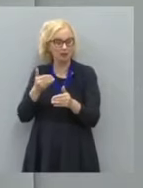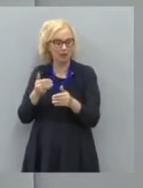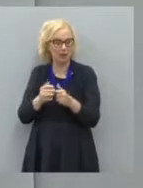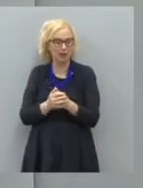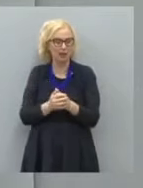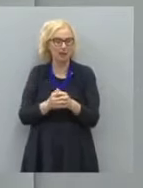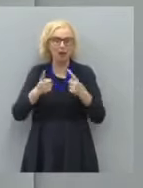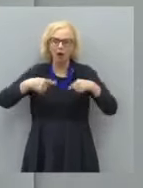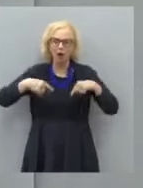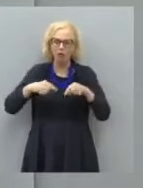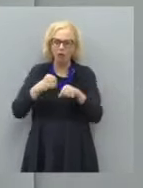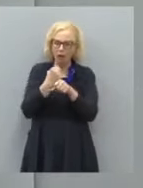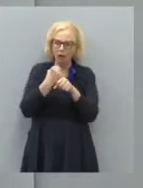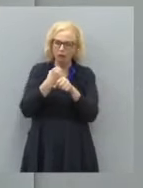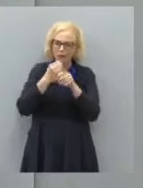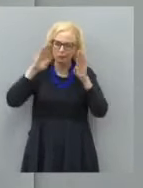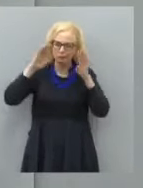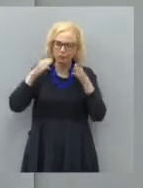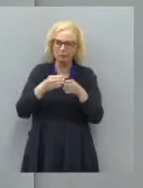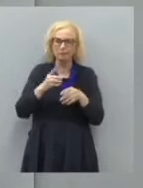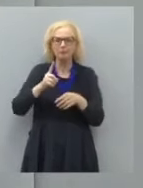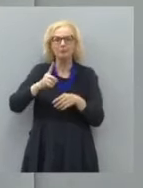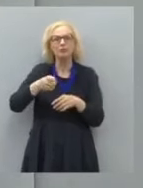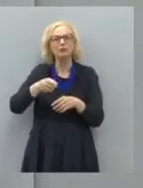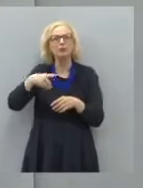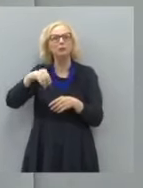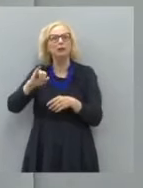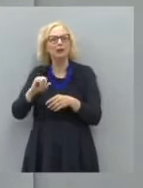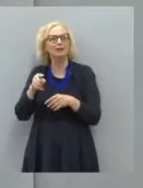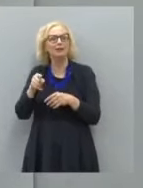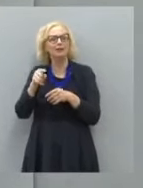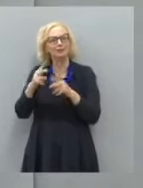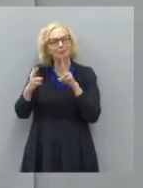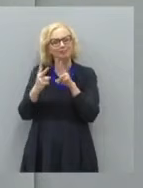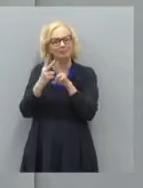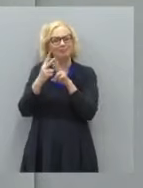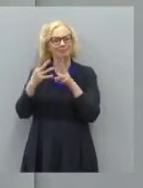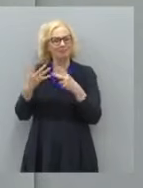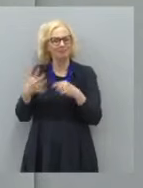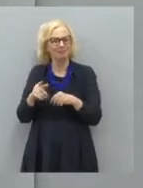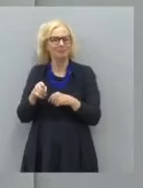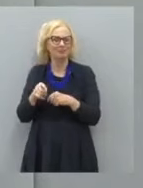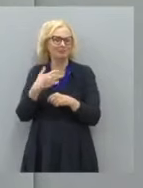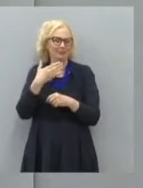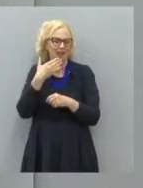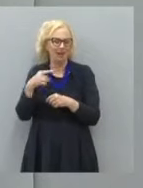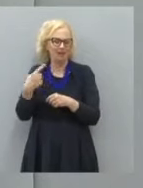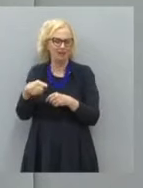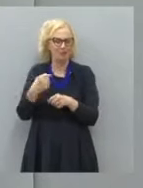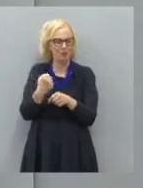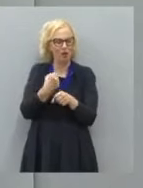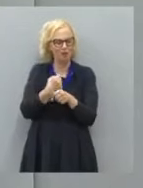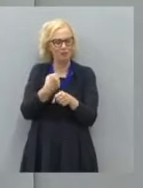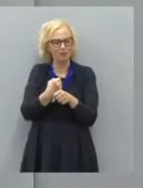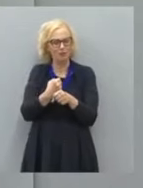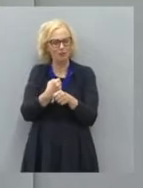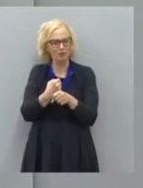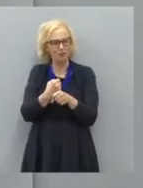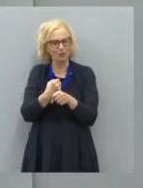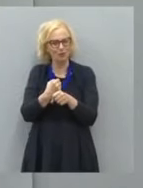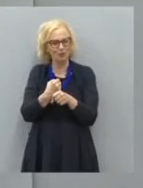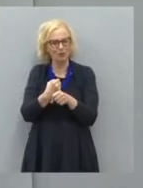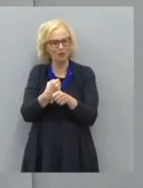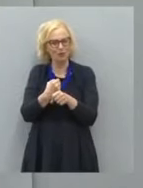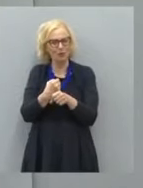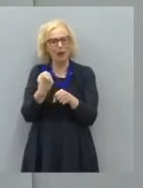lavoro con gipi che ringrazio stamattina l'abbiamo incontrata con l'assessore per una per un lavoro veramente integrato